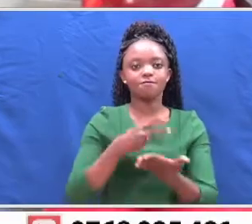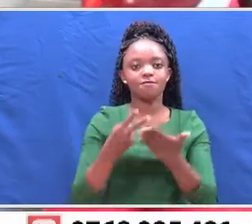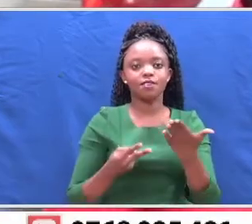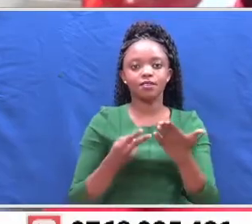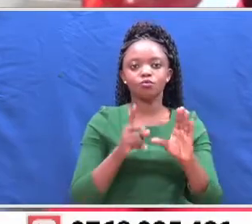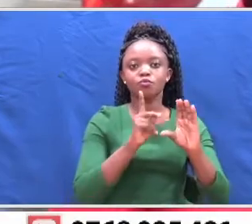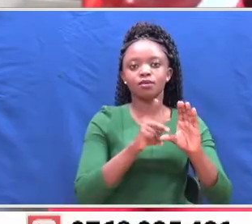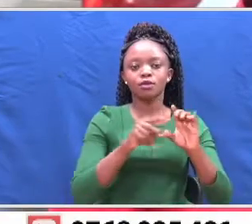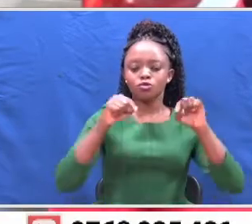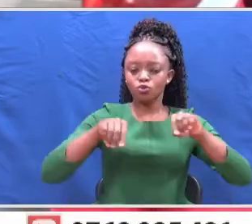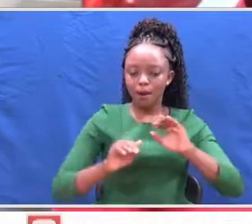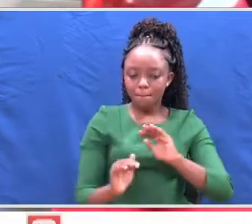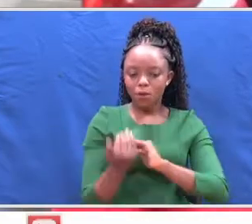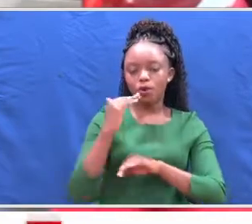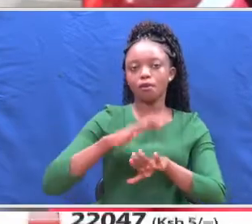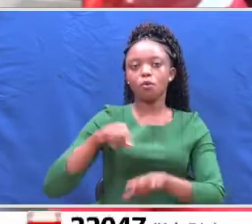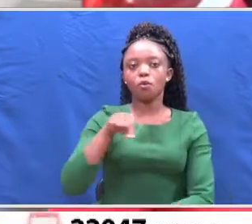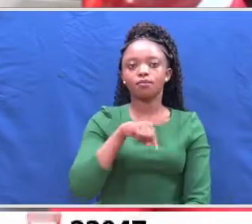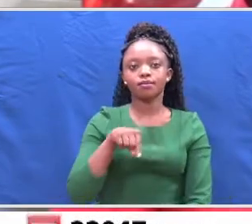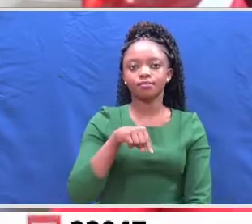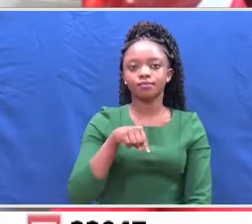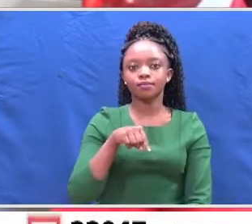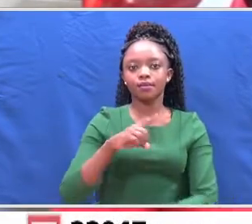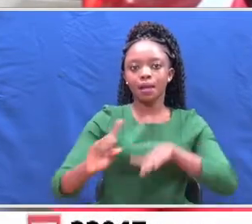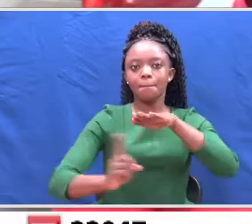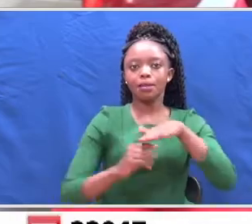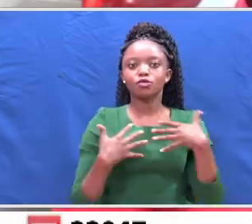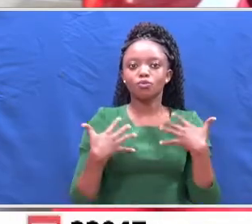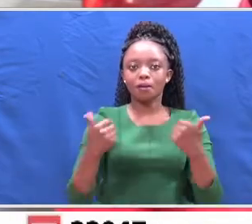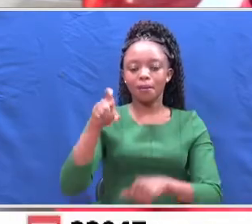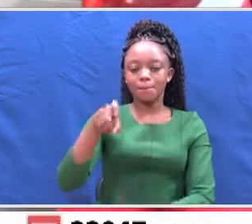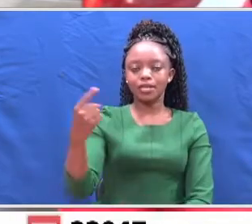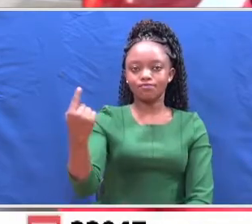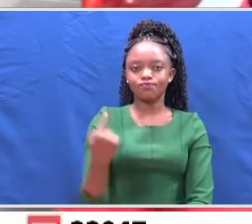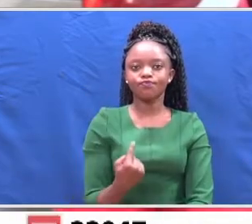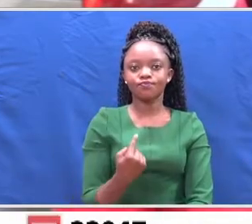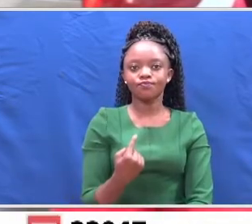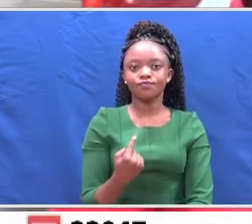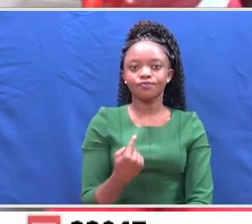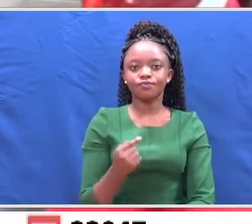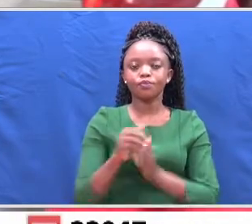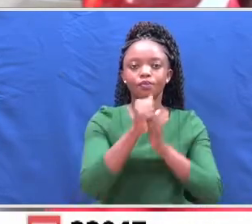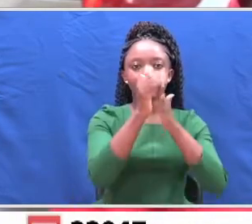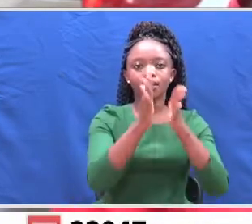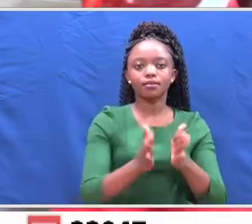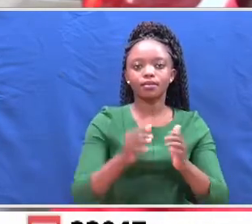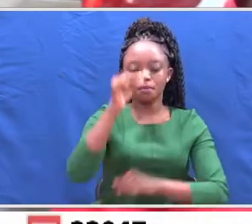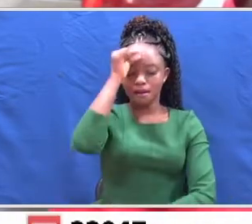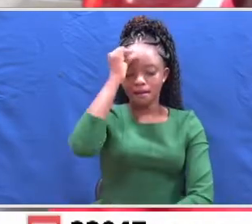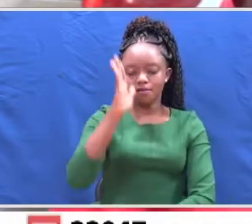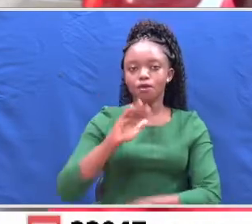asubuhi tuliitwa hapa, tukaambiwa kwamba waziri wa afya alikuwa kuja hapa na yule ambaye ni kiongozi wa magavana